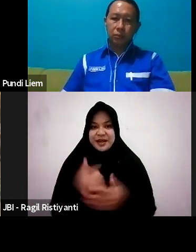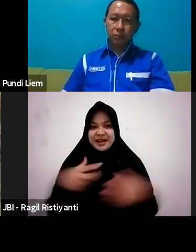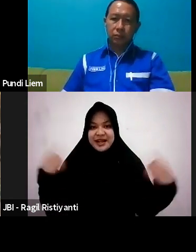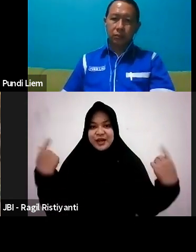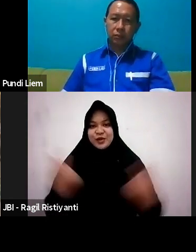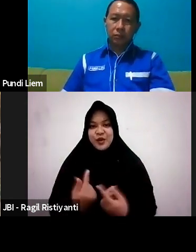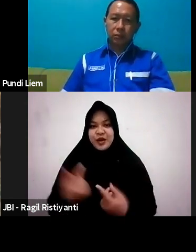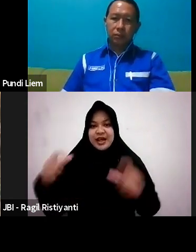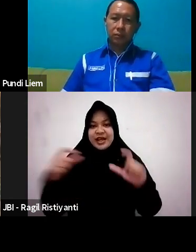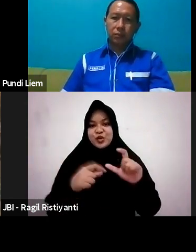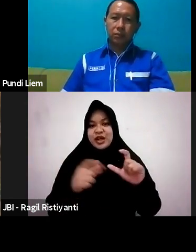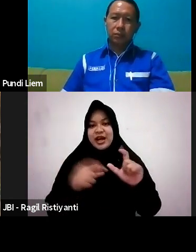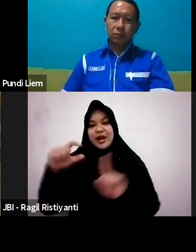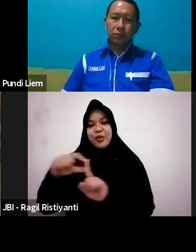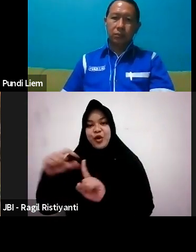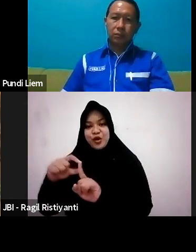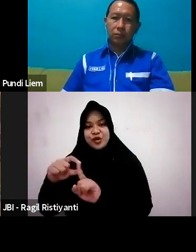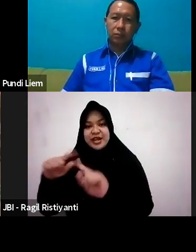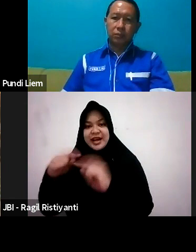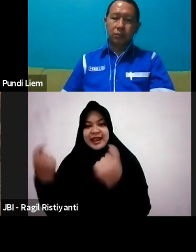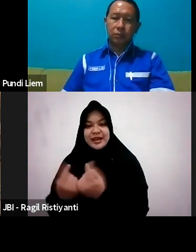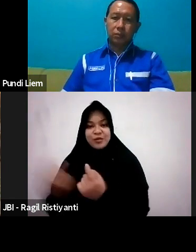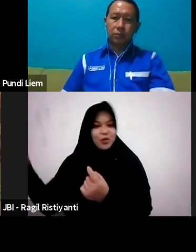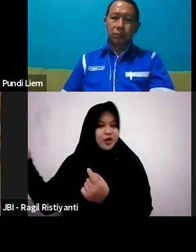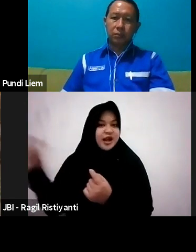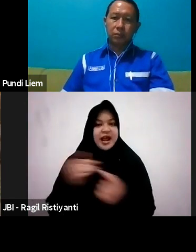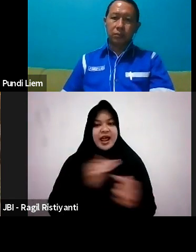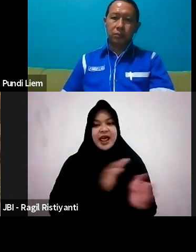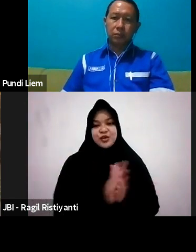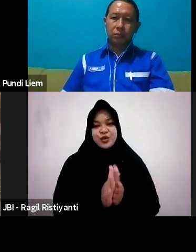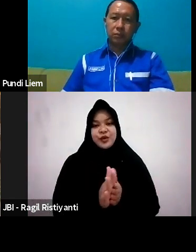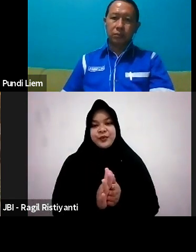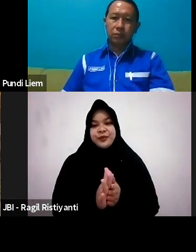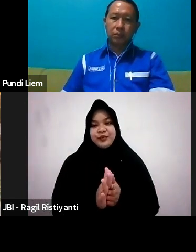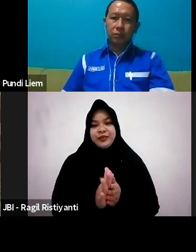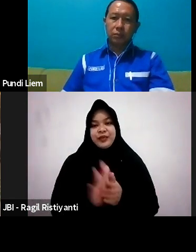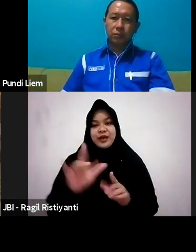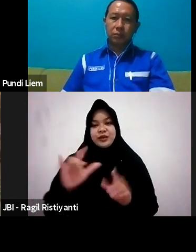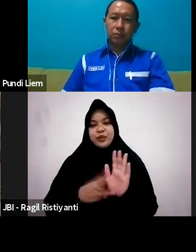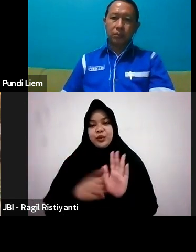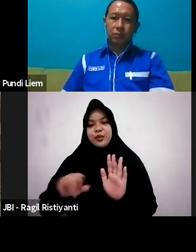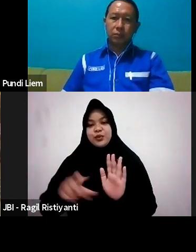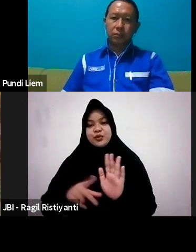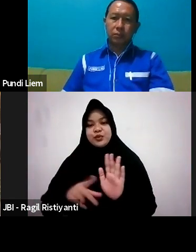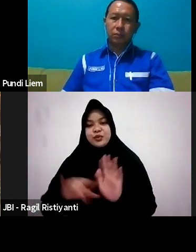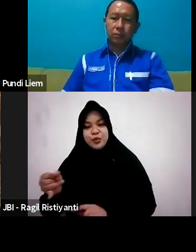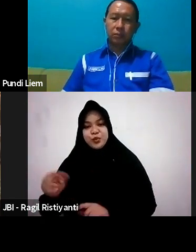produser dan efek produsernya secara langsung nih ada Bapak Ucu ada Mbak Mira